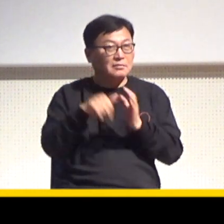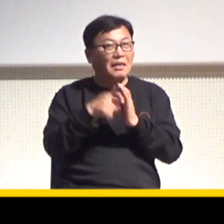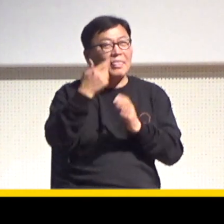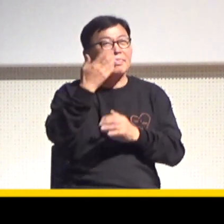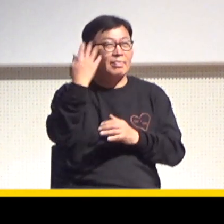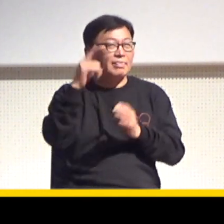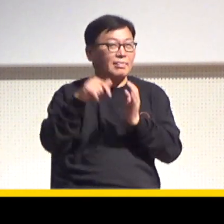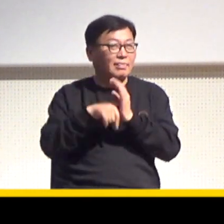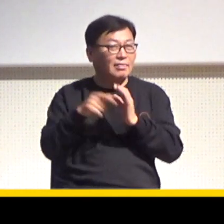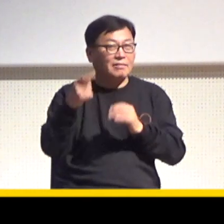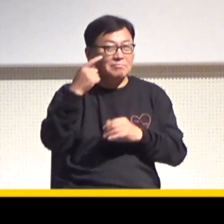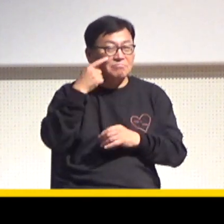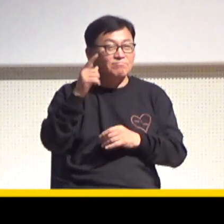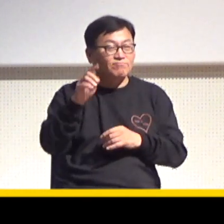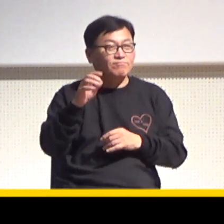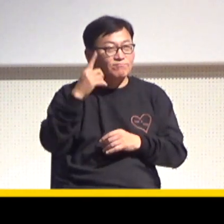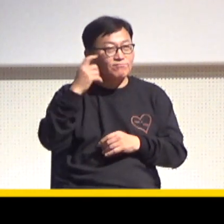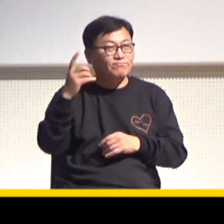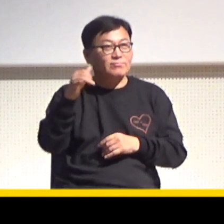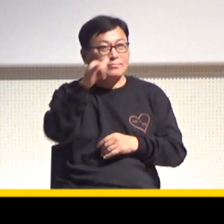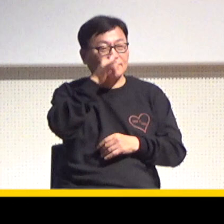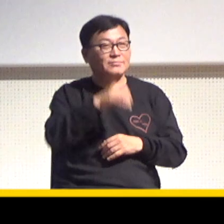겁니다. 네. 오래 하시다 보면. 아, 그럴 리가.